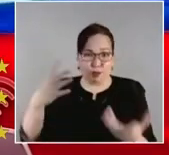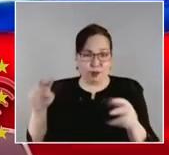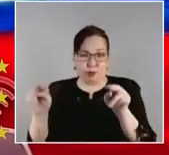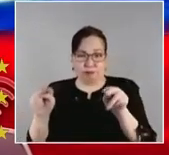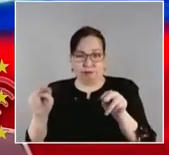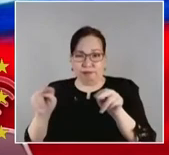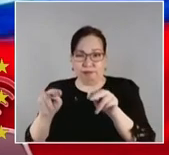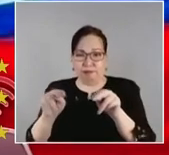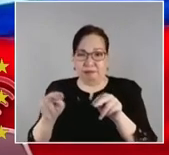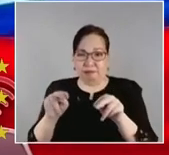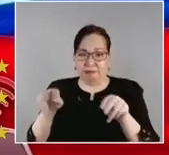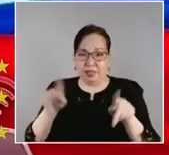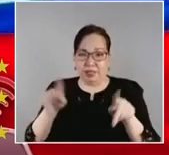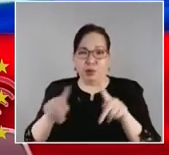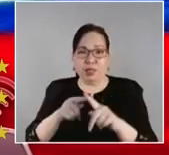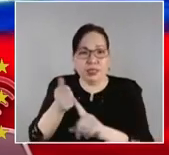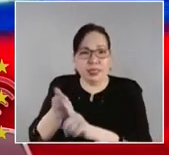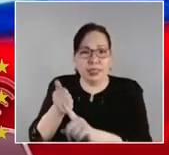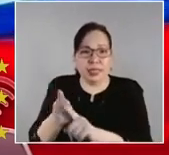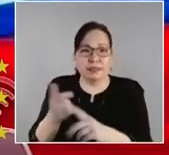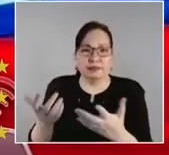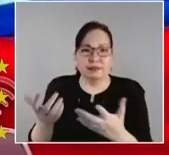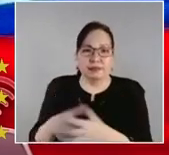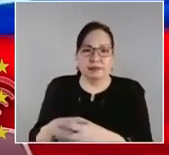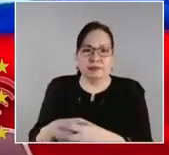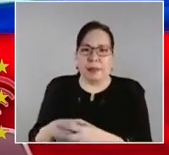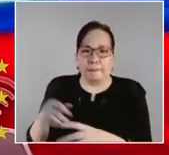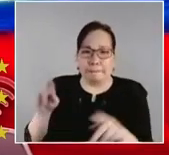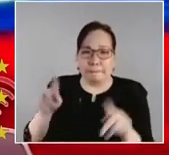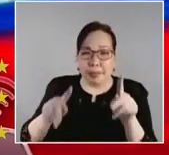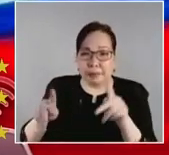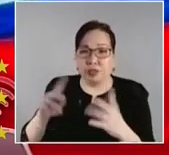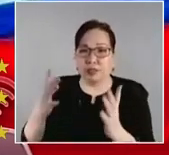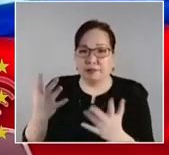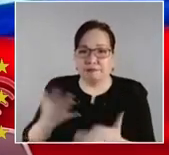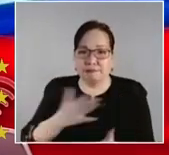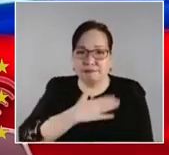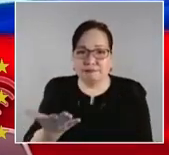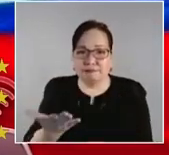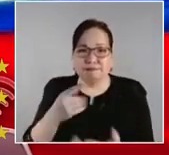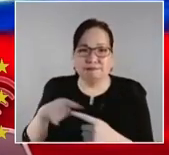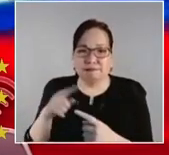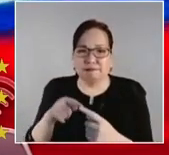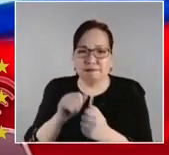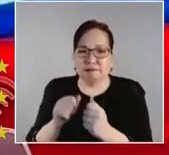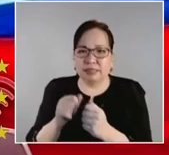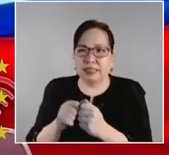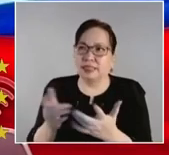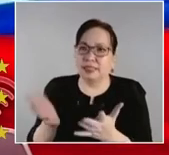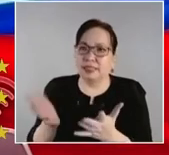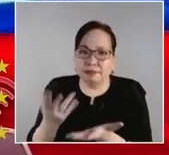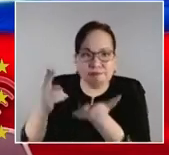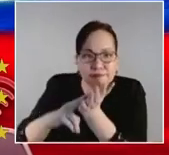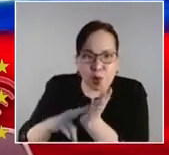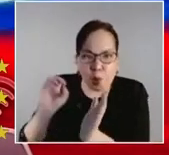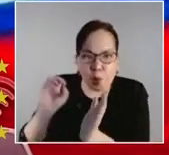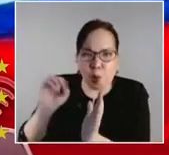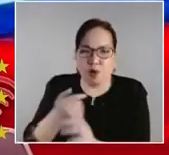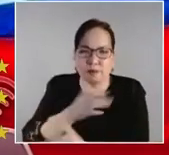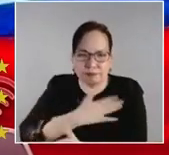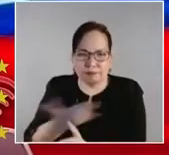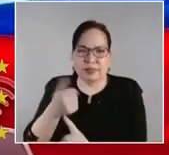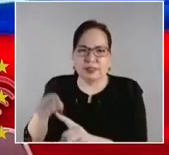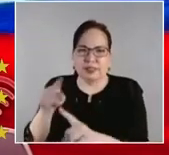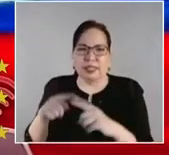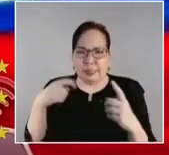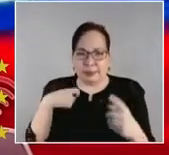to launch a people's initiative through a functional law. No? Sapagkat ngayon po, kung maglo-launch